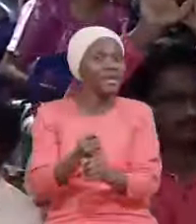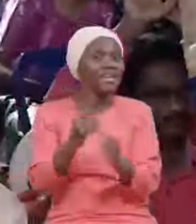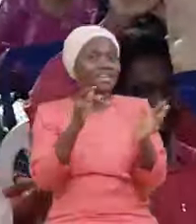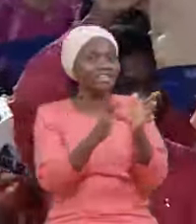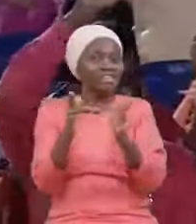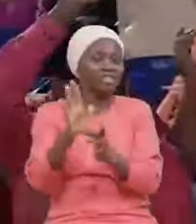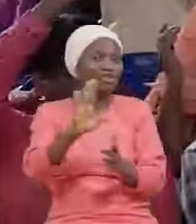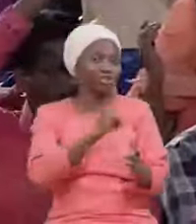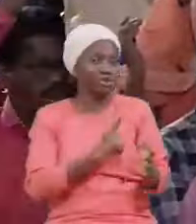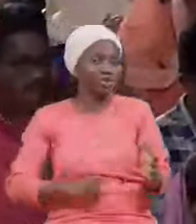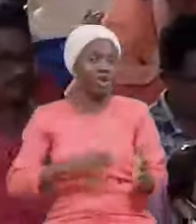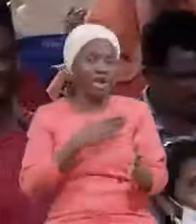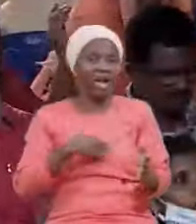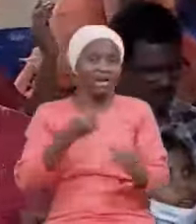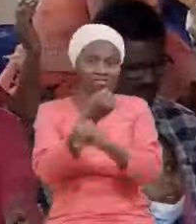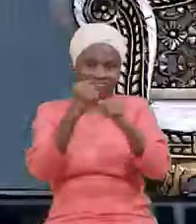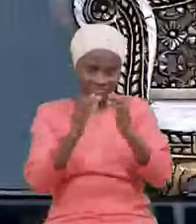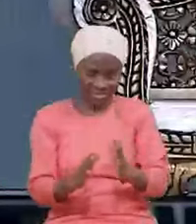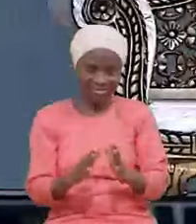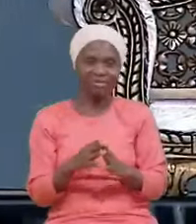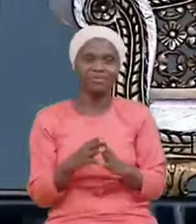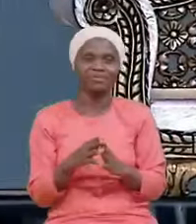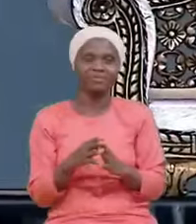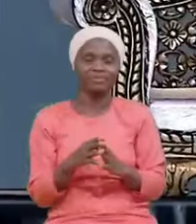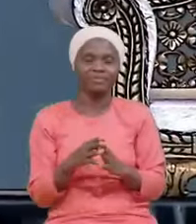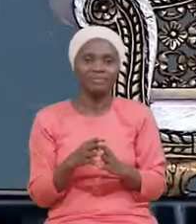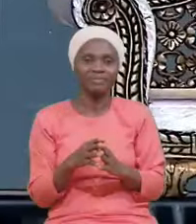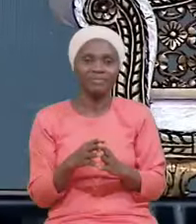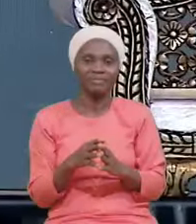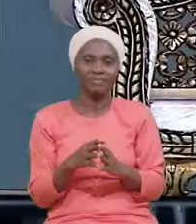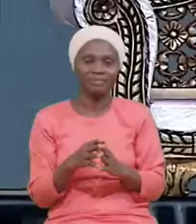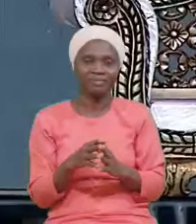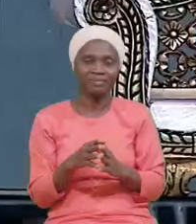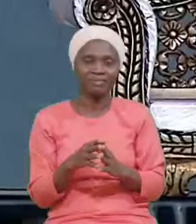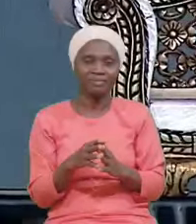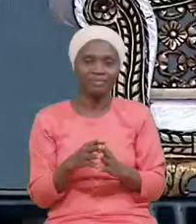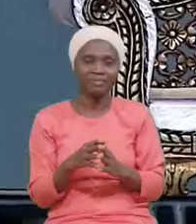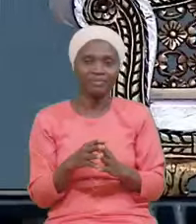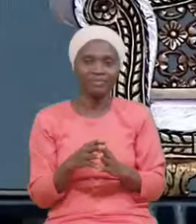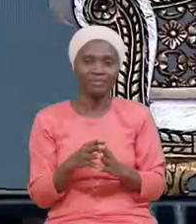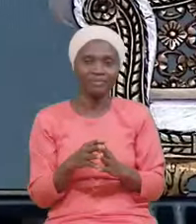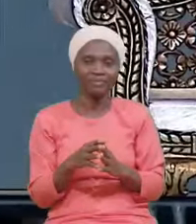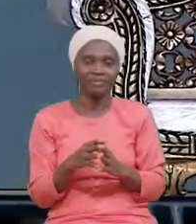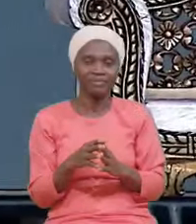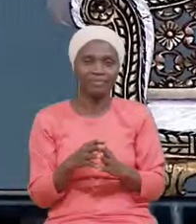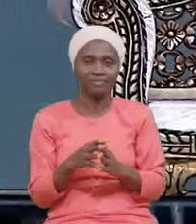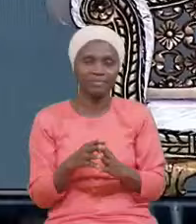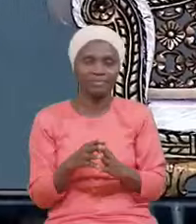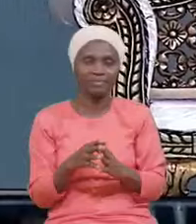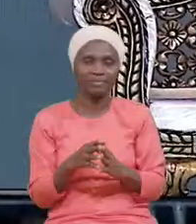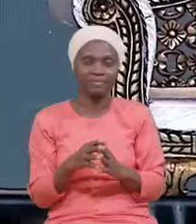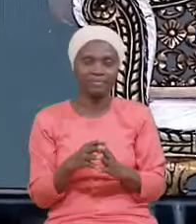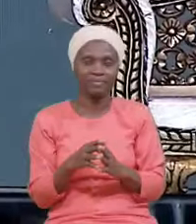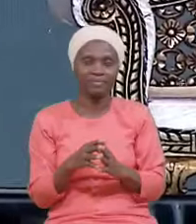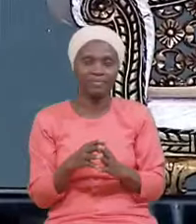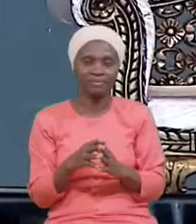Lord and Savior. చేతులు పైకి చాపిన వారు లేచి నిలబడండి. ఈ రోజున తండ్రి మిమ్మల్ని చూస్తారు, ఆయనను మీరు